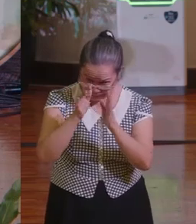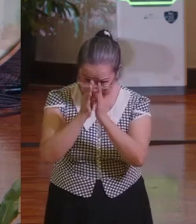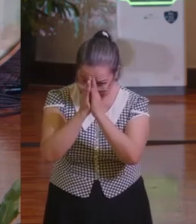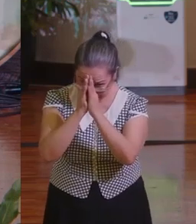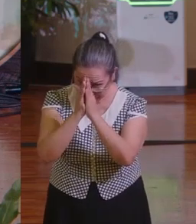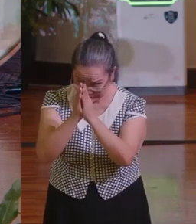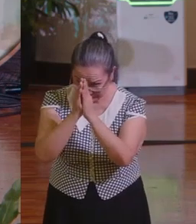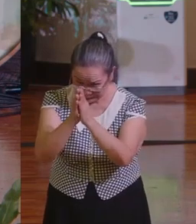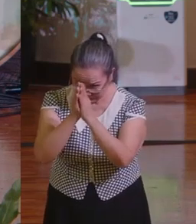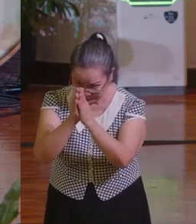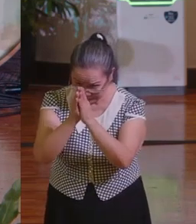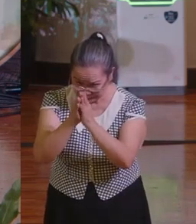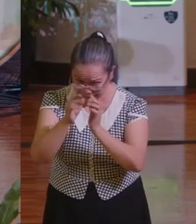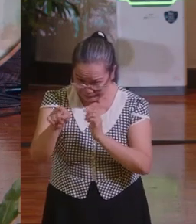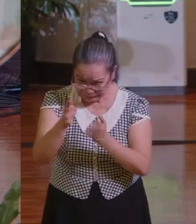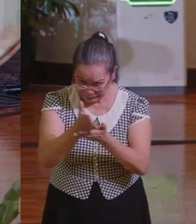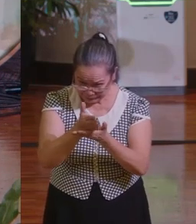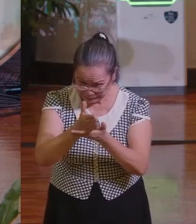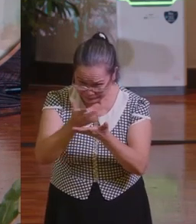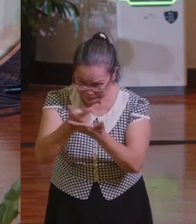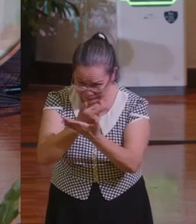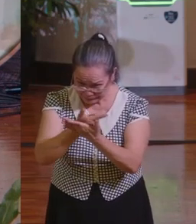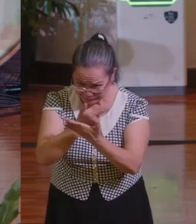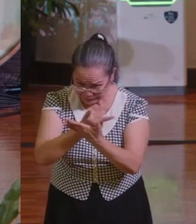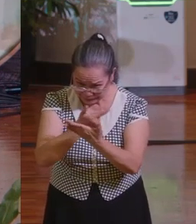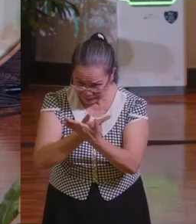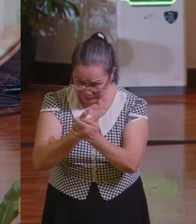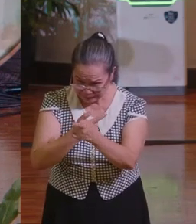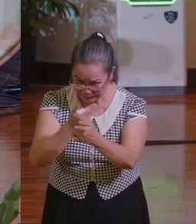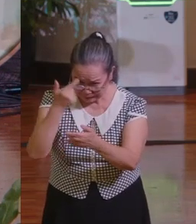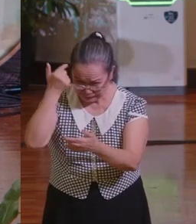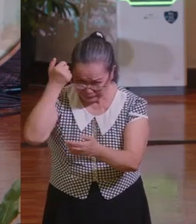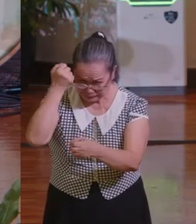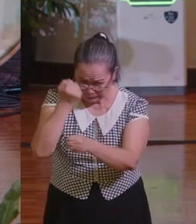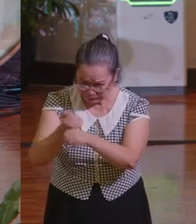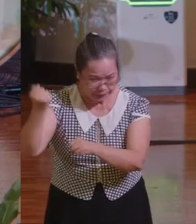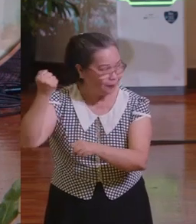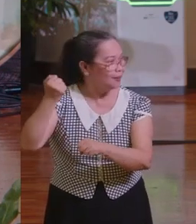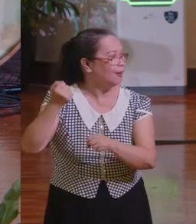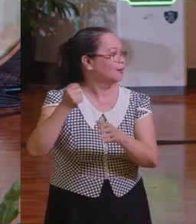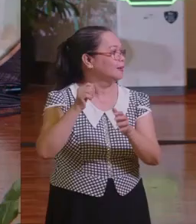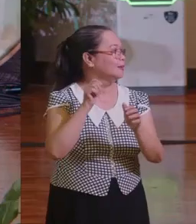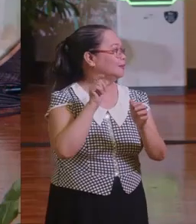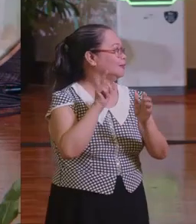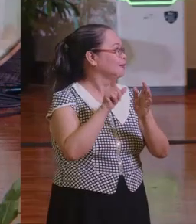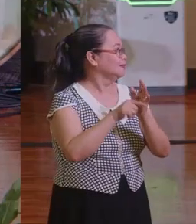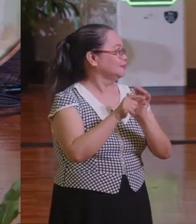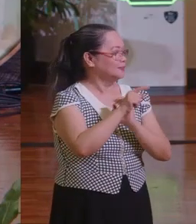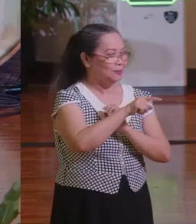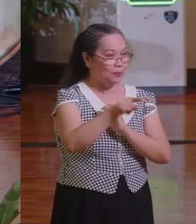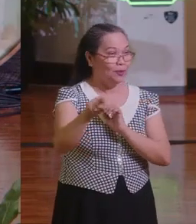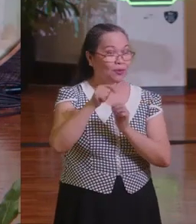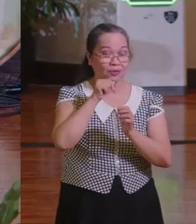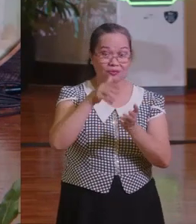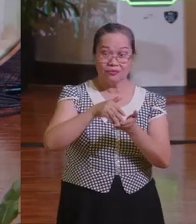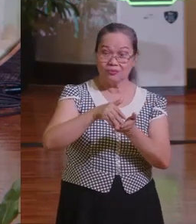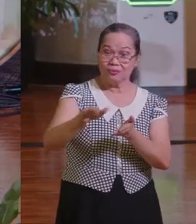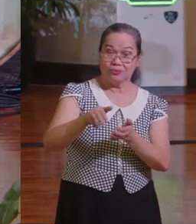pinagpe-pray, ating sinishare ng gospel? Yun pong ibig sabihin nun. You treat him as an